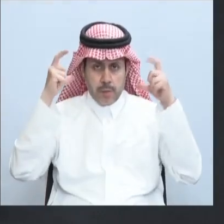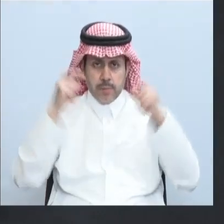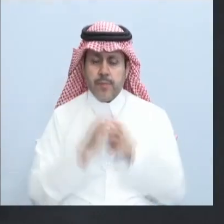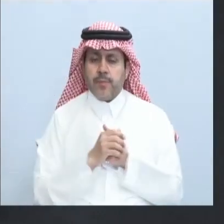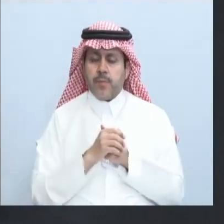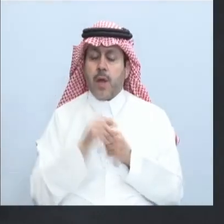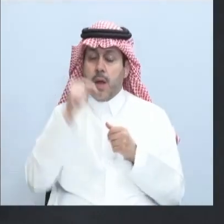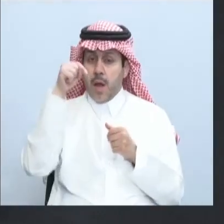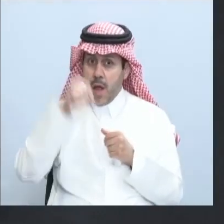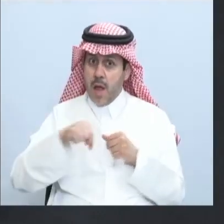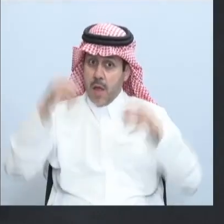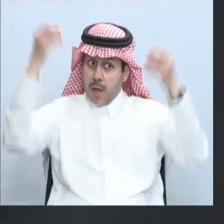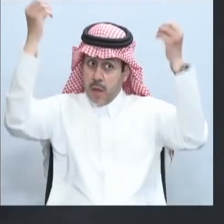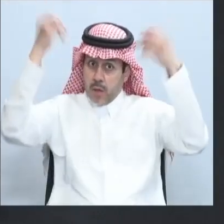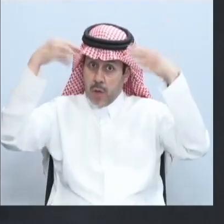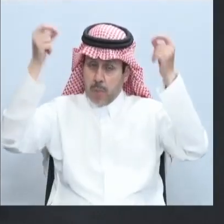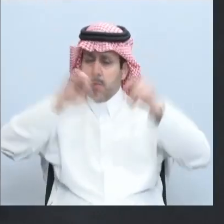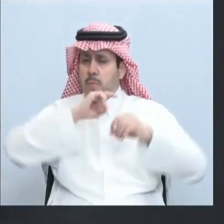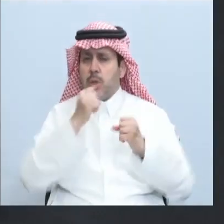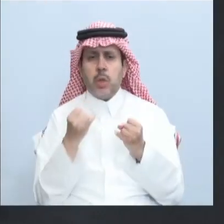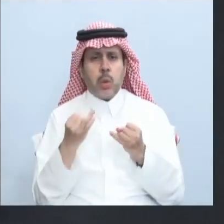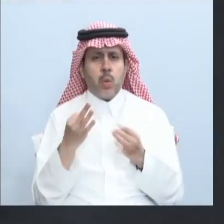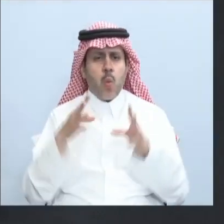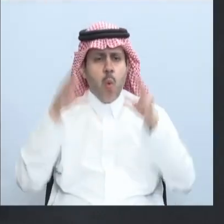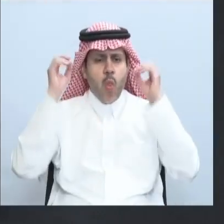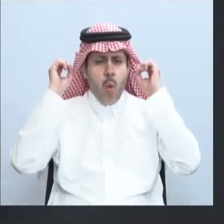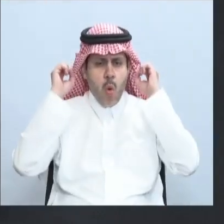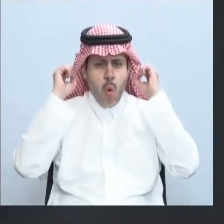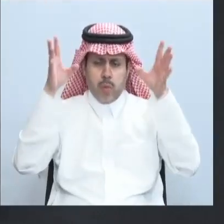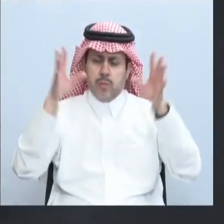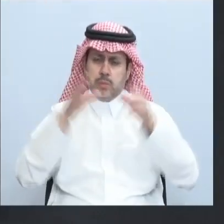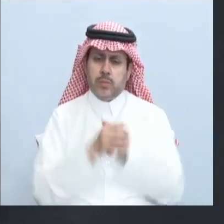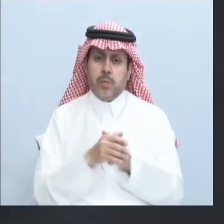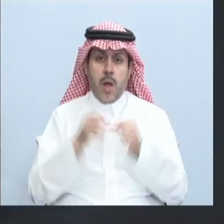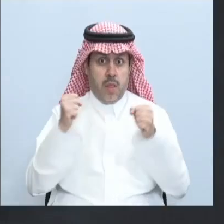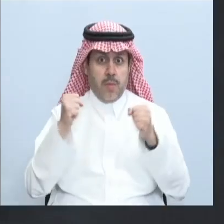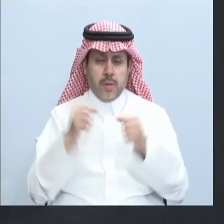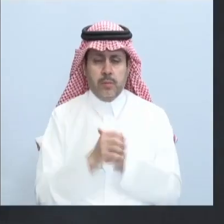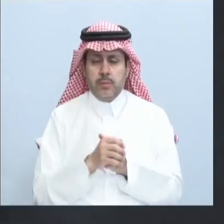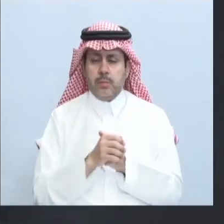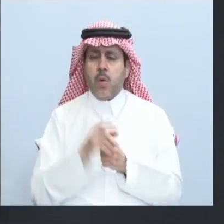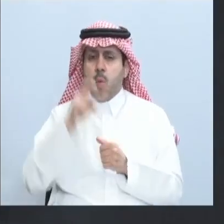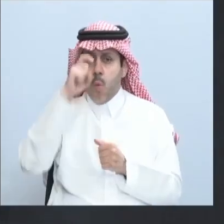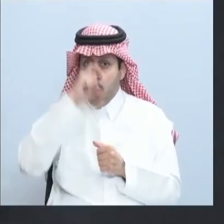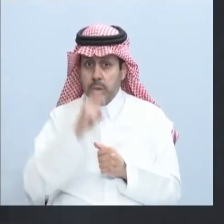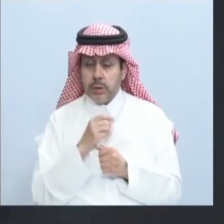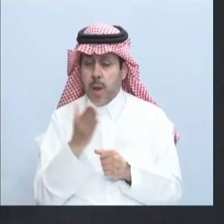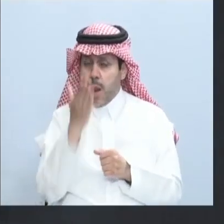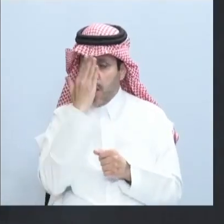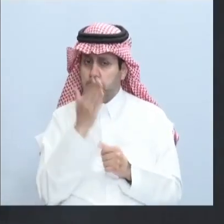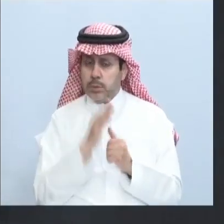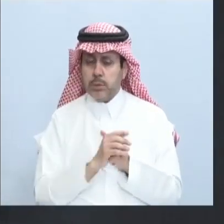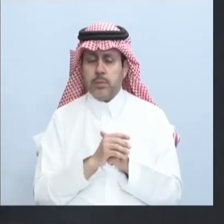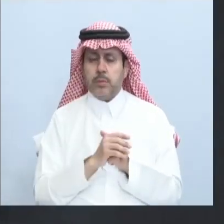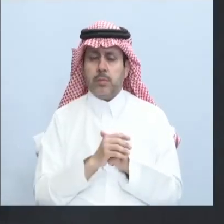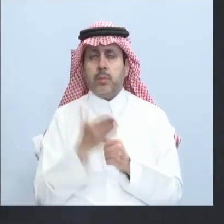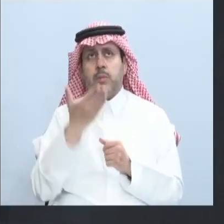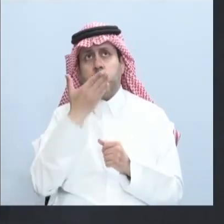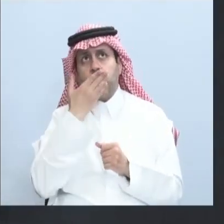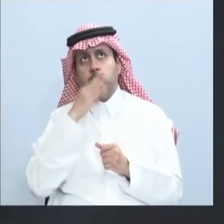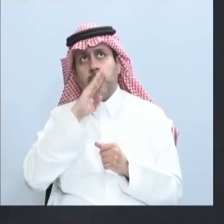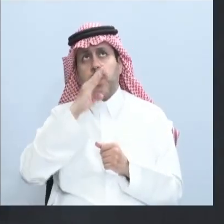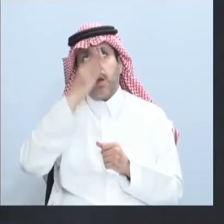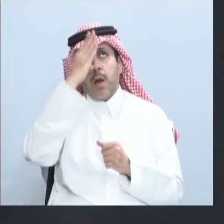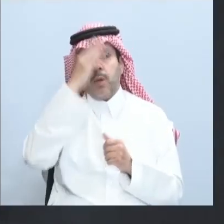ان هذه النعم لا تعد ولا تحصى وهي نعم عظيمه ينبغي للعبد ان ماذا